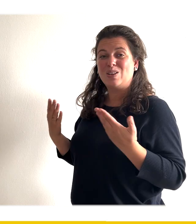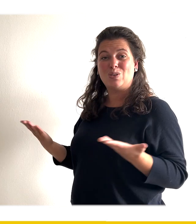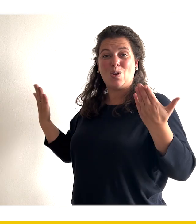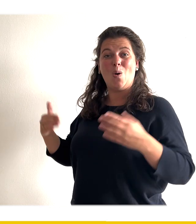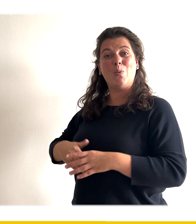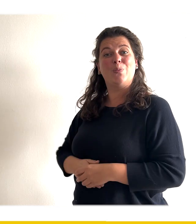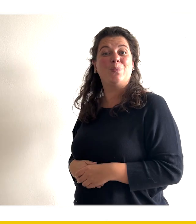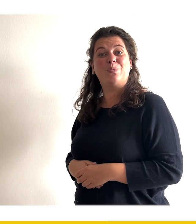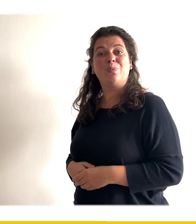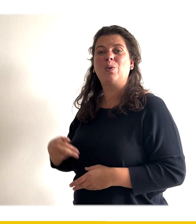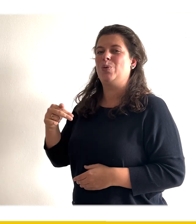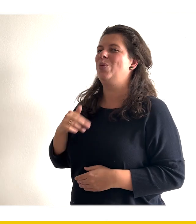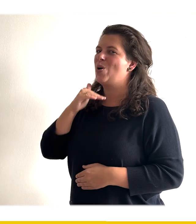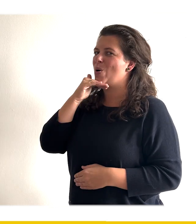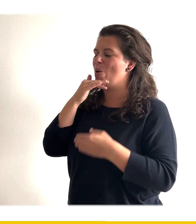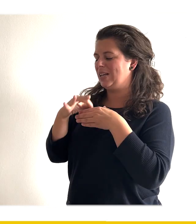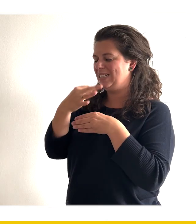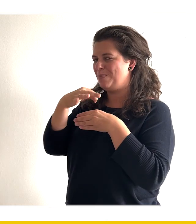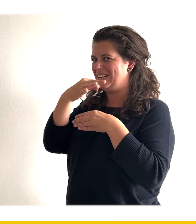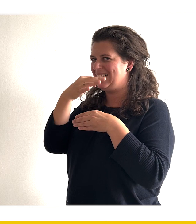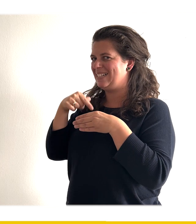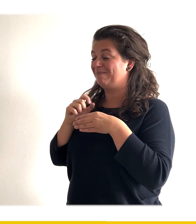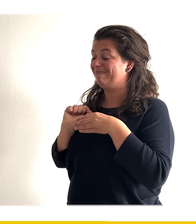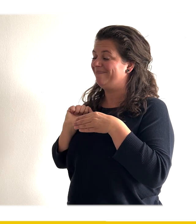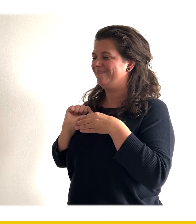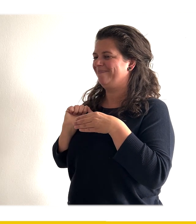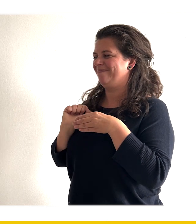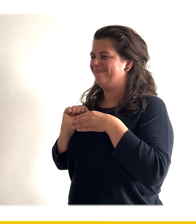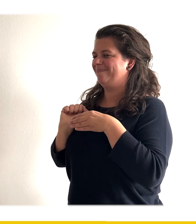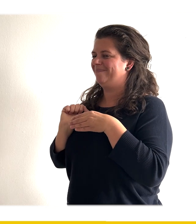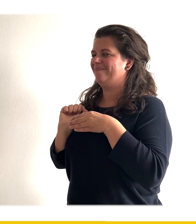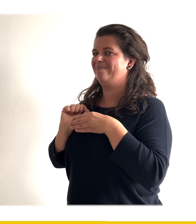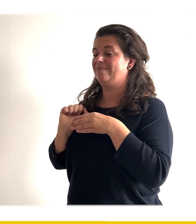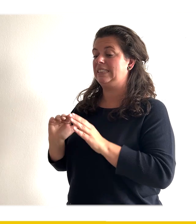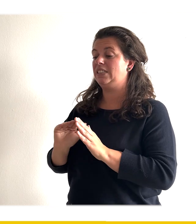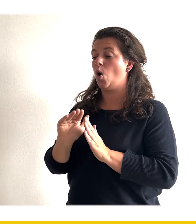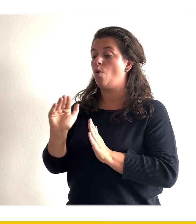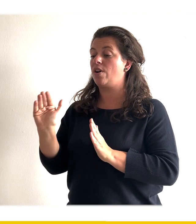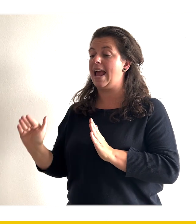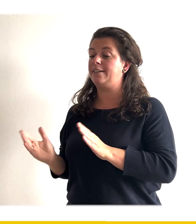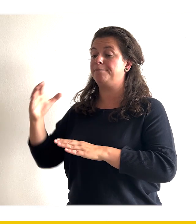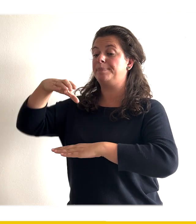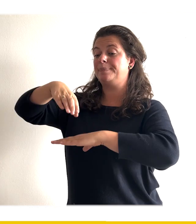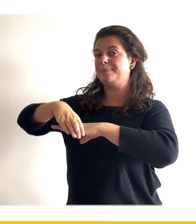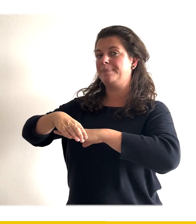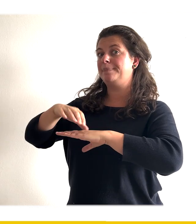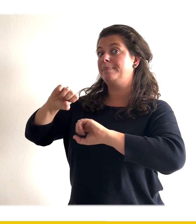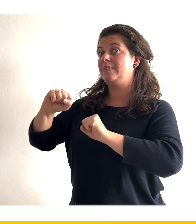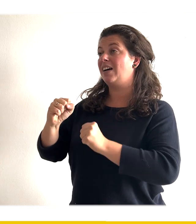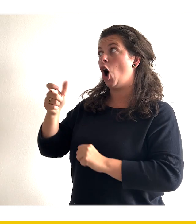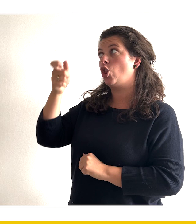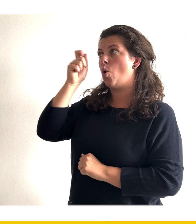ik weer genoeg chipjes. Deze eroverheen. Dan kan Olly er niet meer bij.